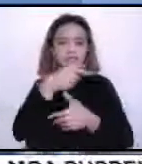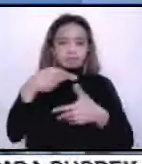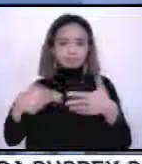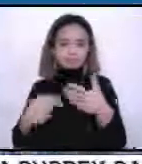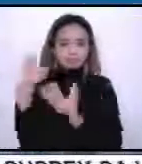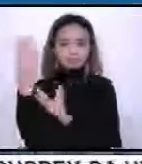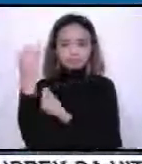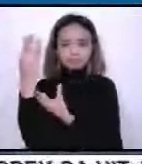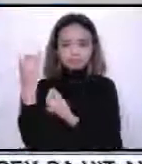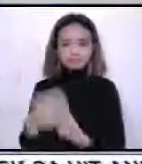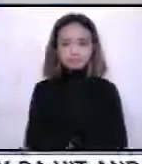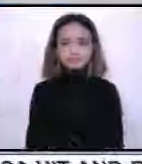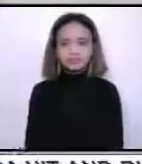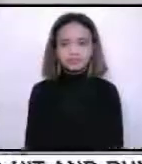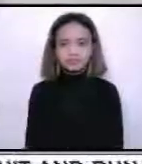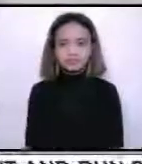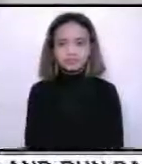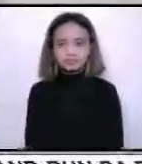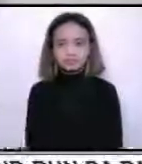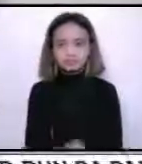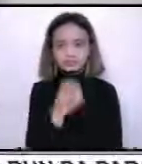Justin.